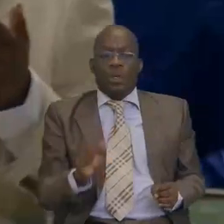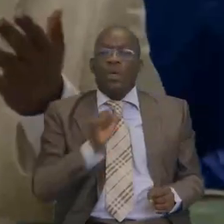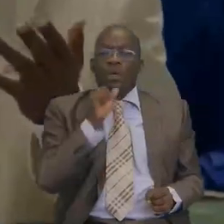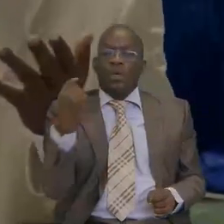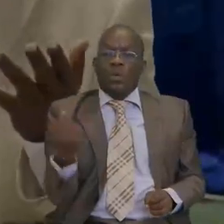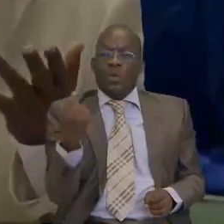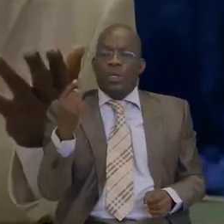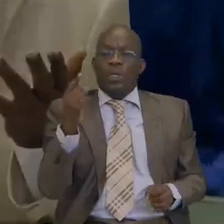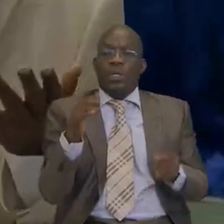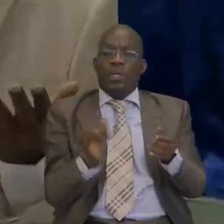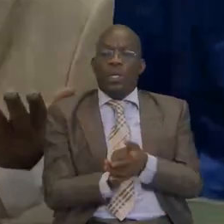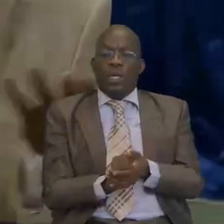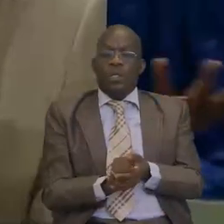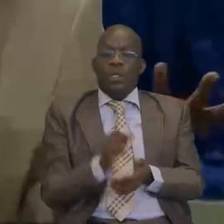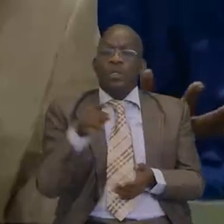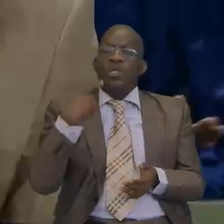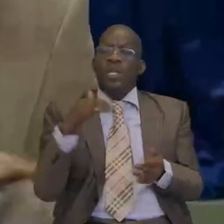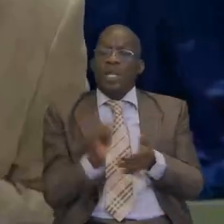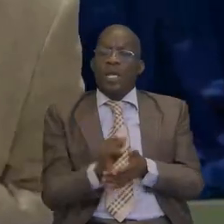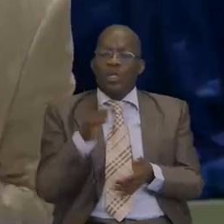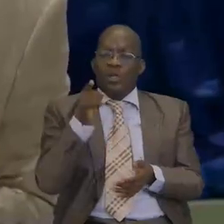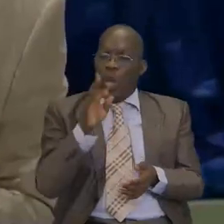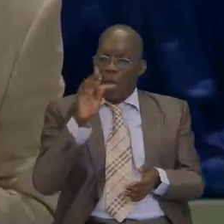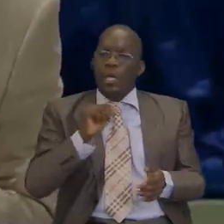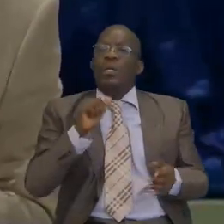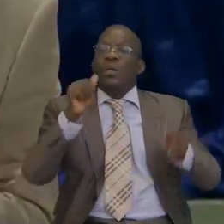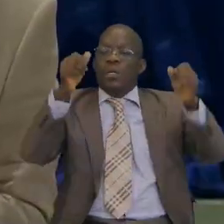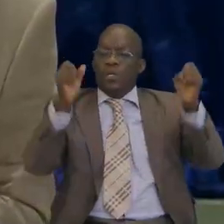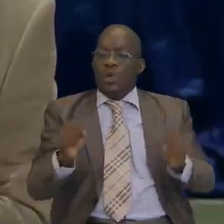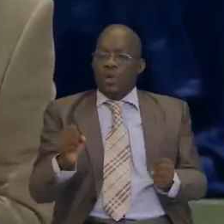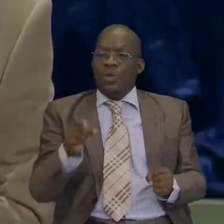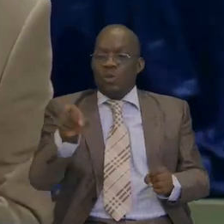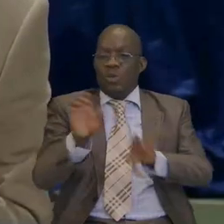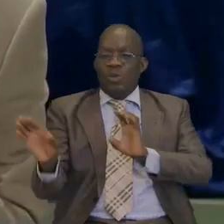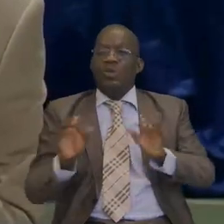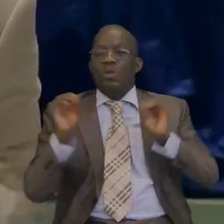cela, tu me diras que tu es fort et tu ne fais rien. Où est la force?